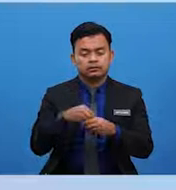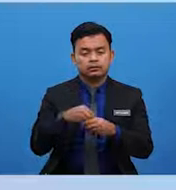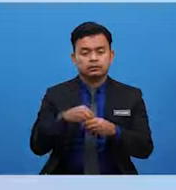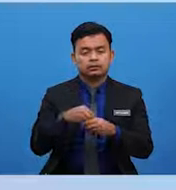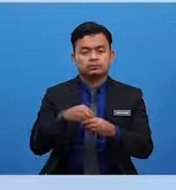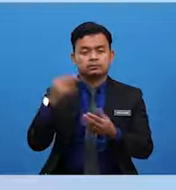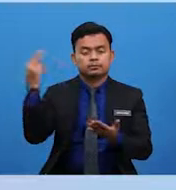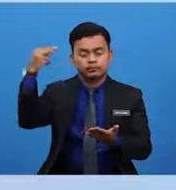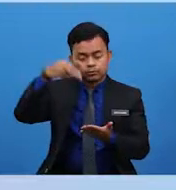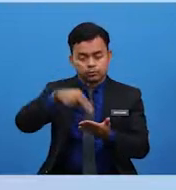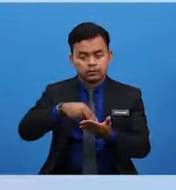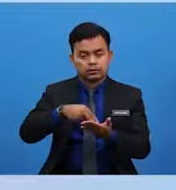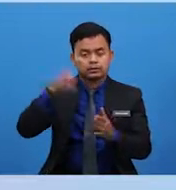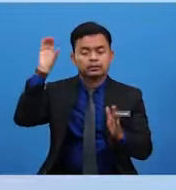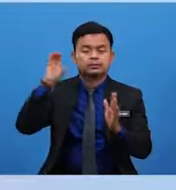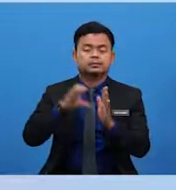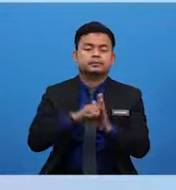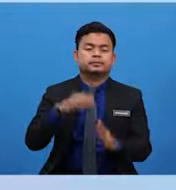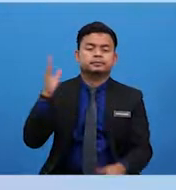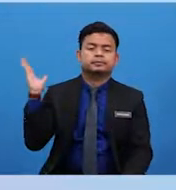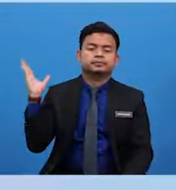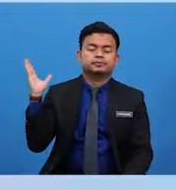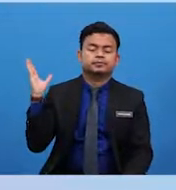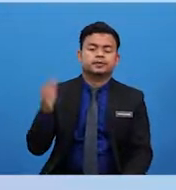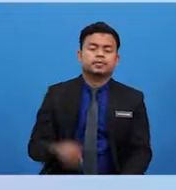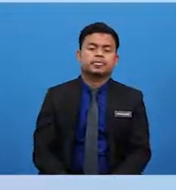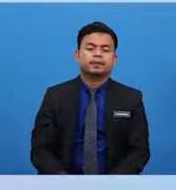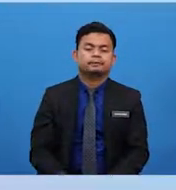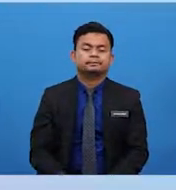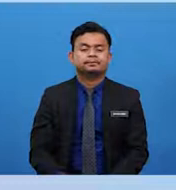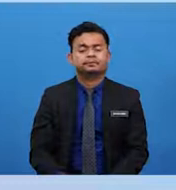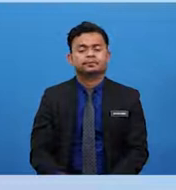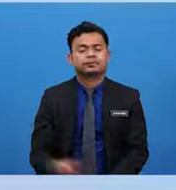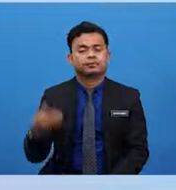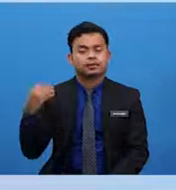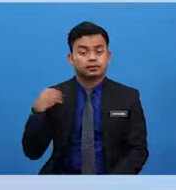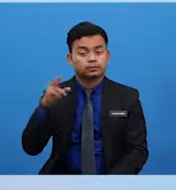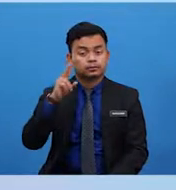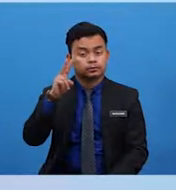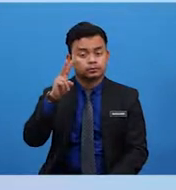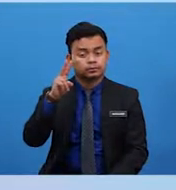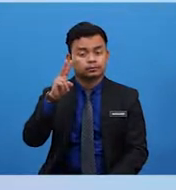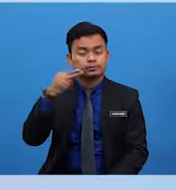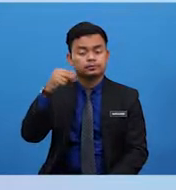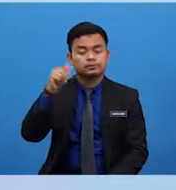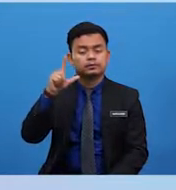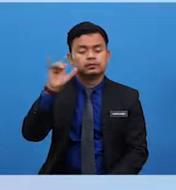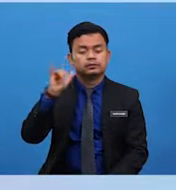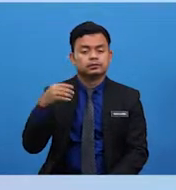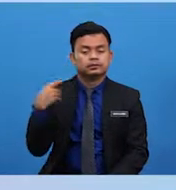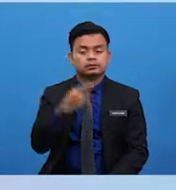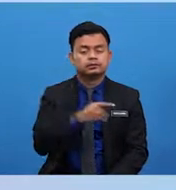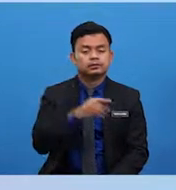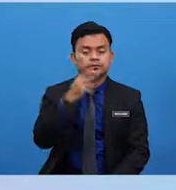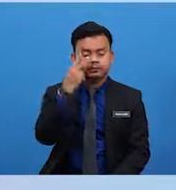agar Iskandar up dalam sini Bijuu itu sendiri jagoan terdapat dua pekado yang kita perlu lihat Ki